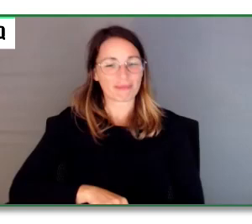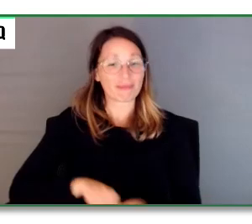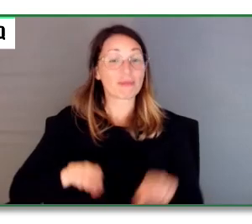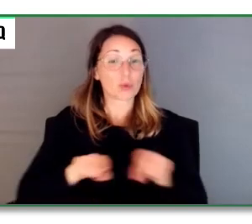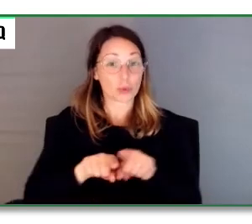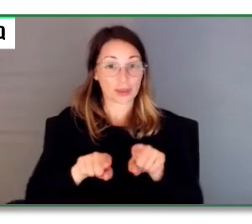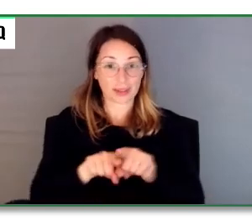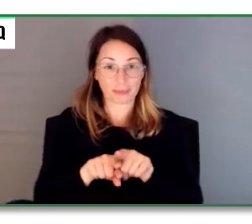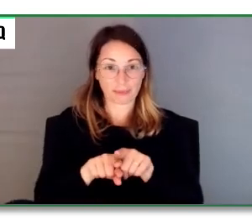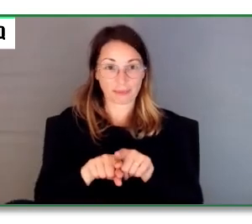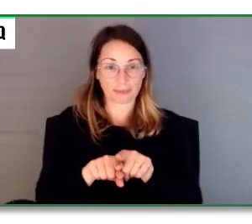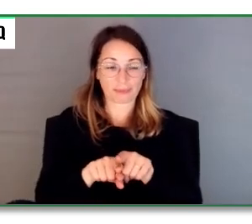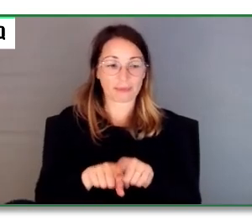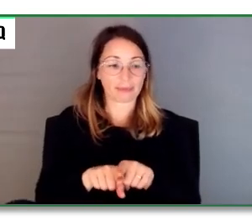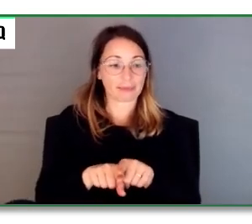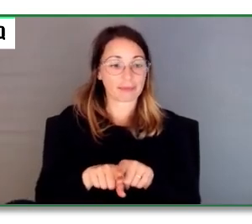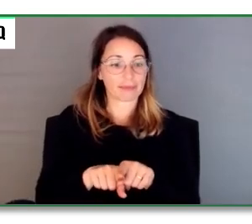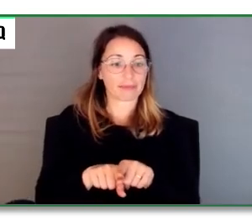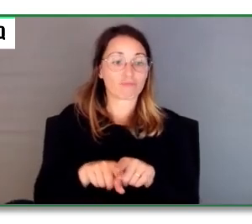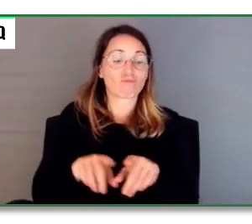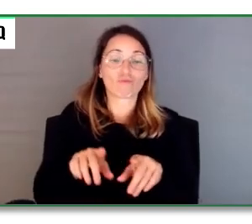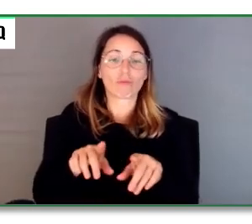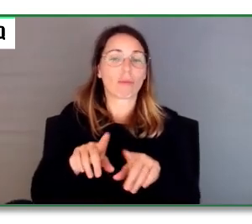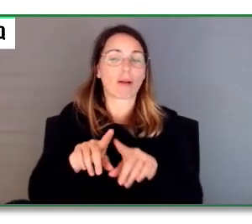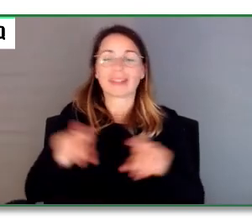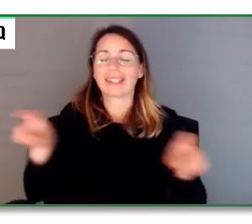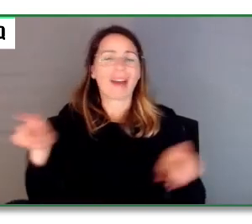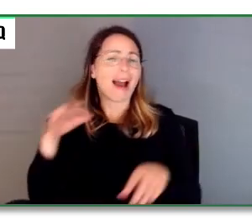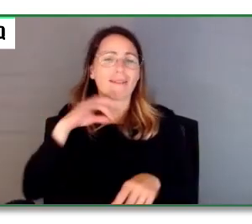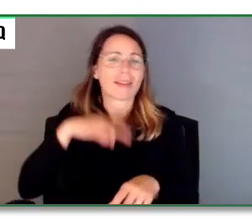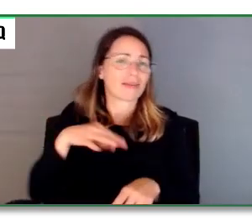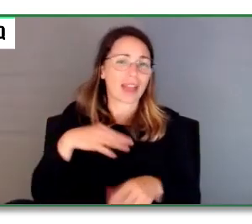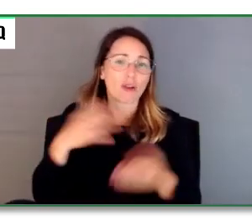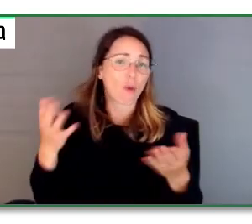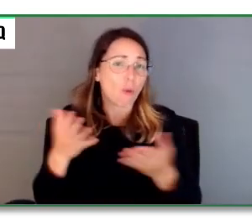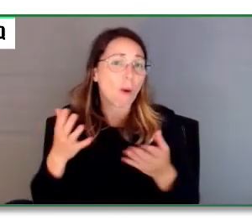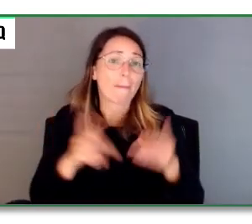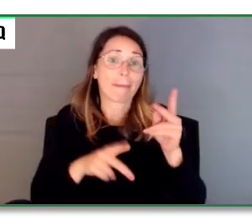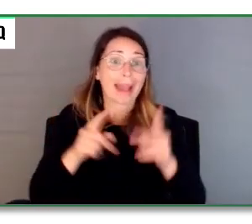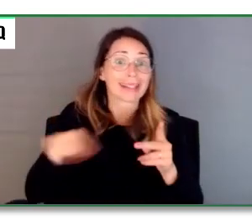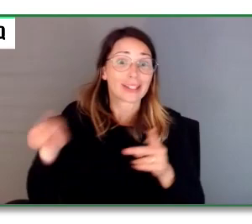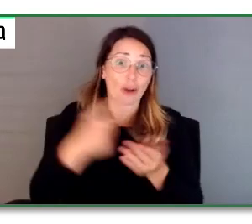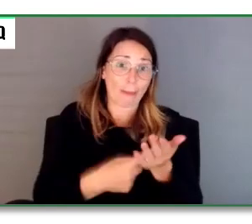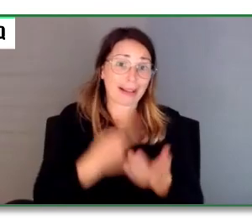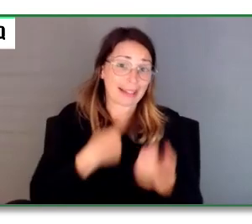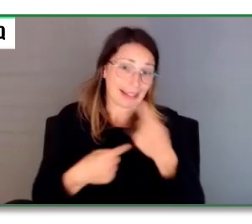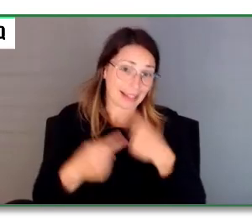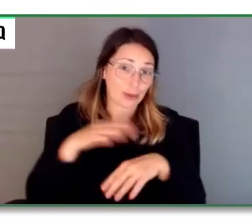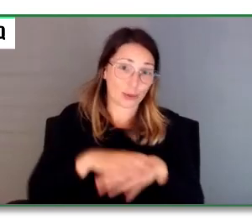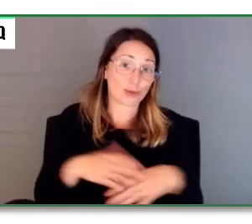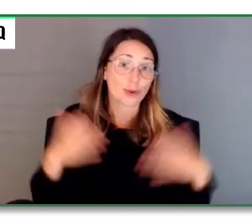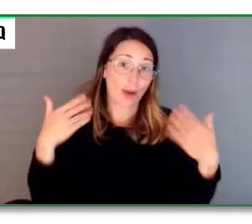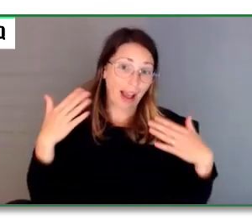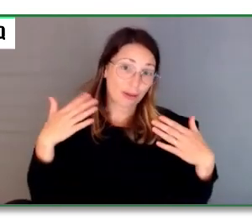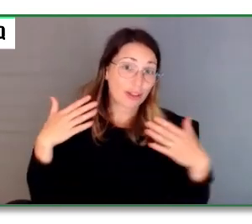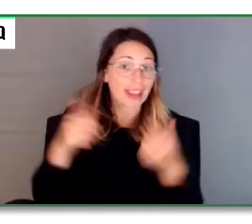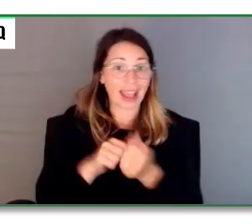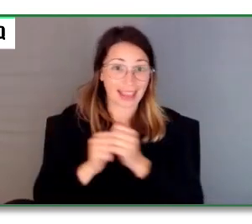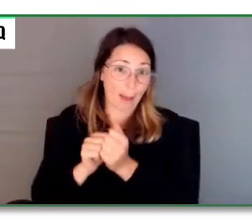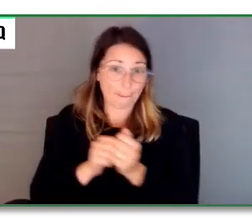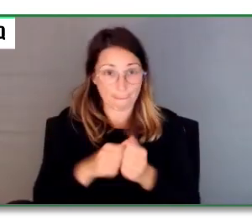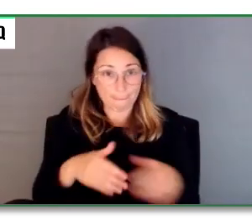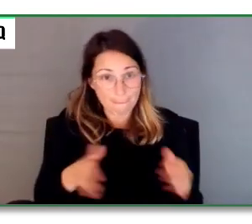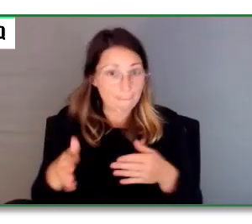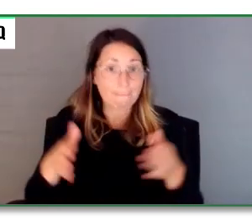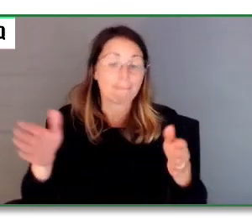parmi les nombreux avantages que les gens retirent de la randonnée adaptée, on peut dire que les gens